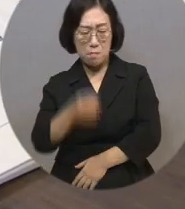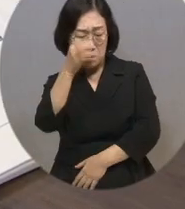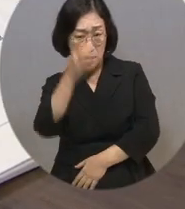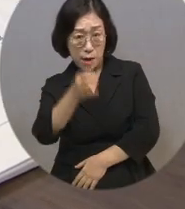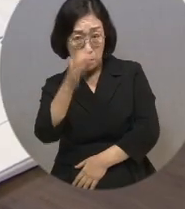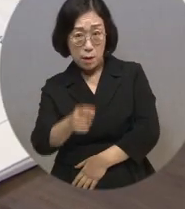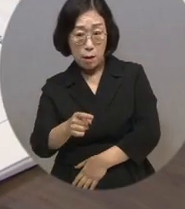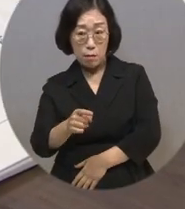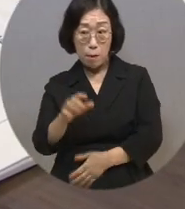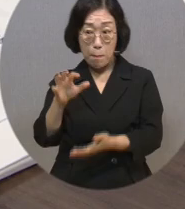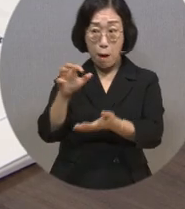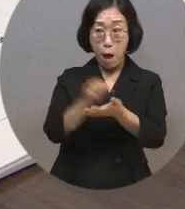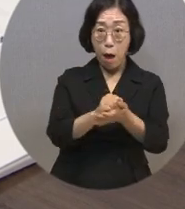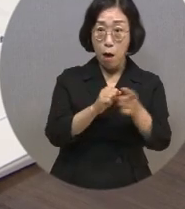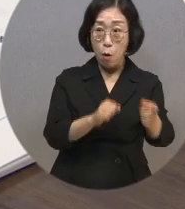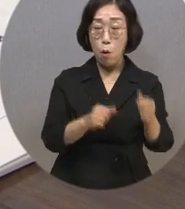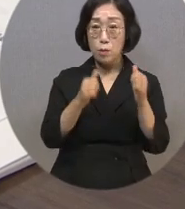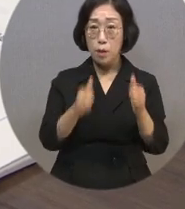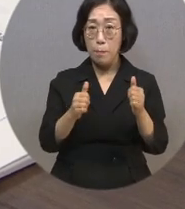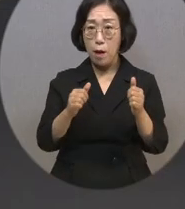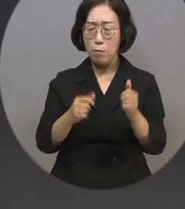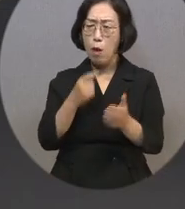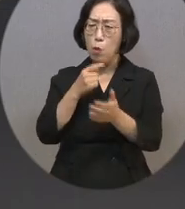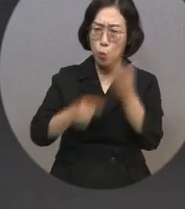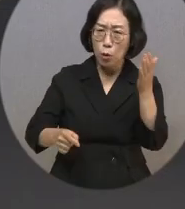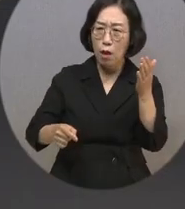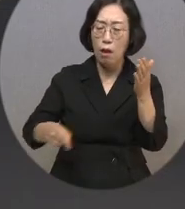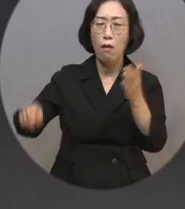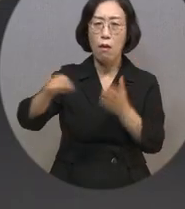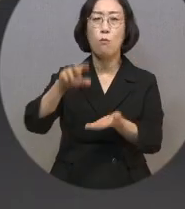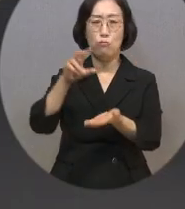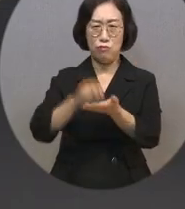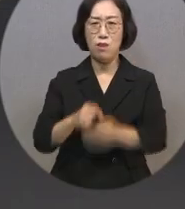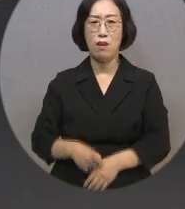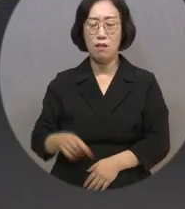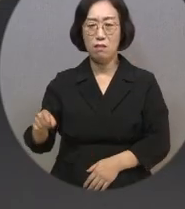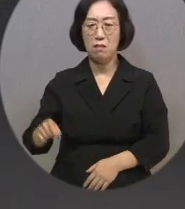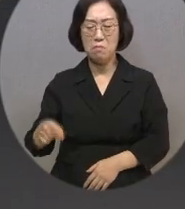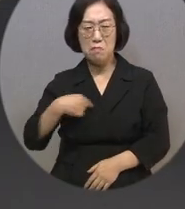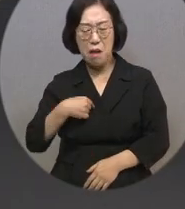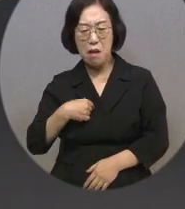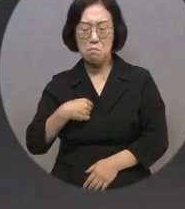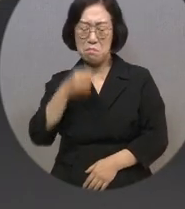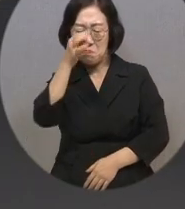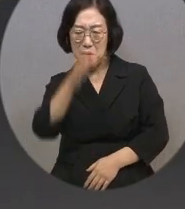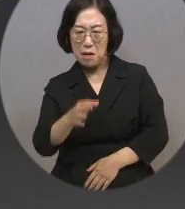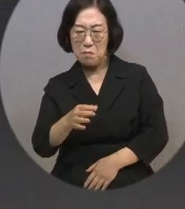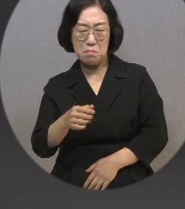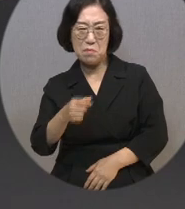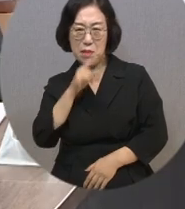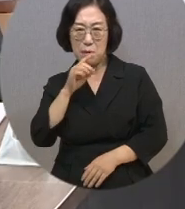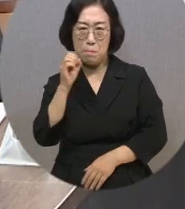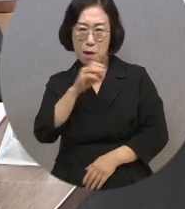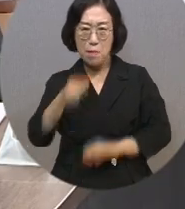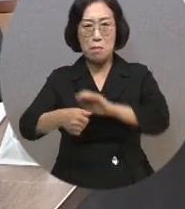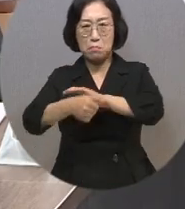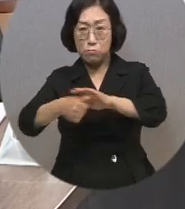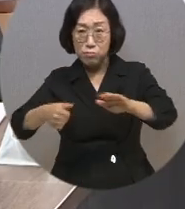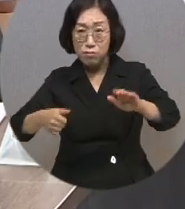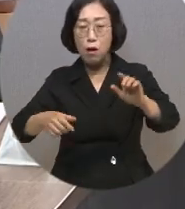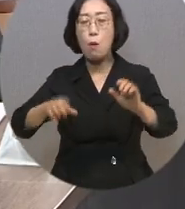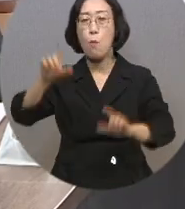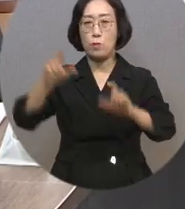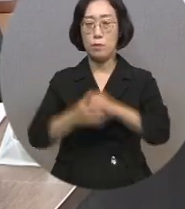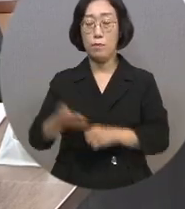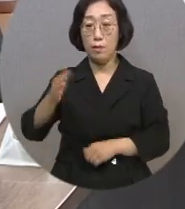표명하거나 사과하면 재판에서 불리하게 작용할 수 있어 의료사고 설명 등에 소극적이었습니다. 이에